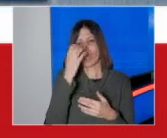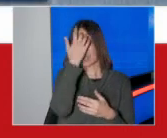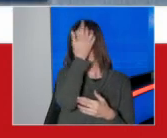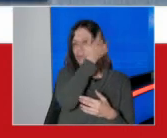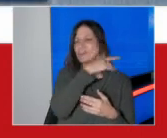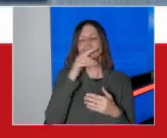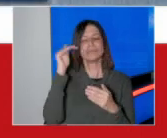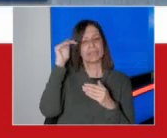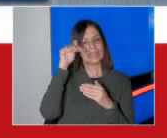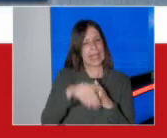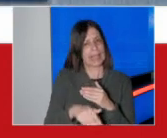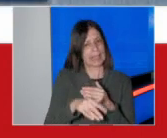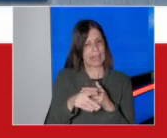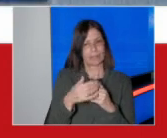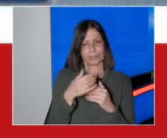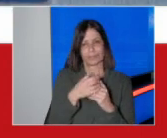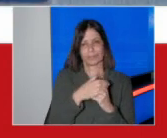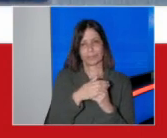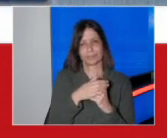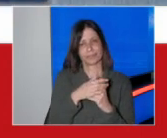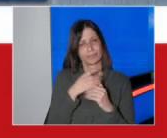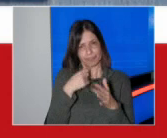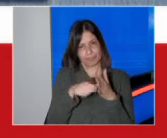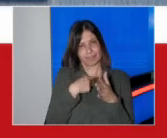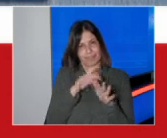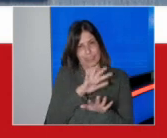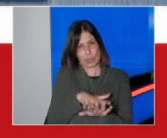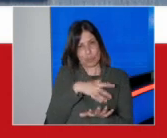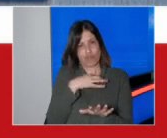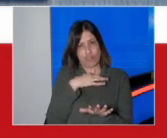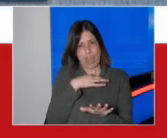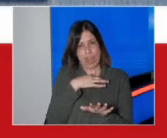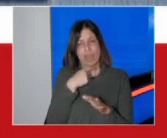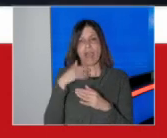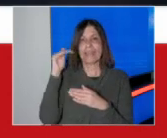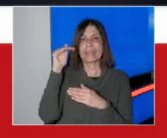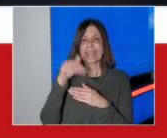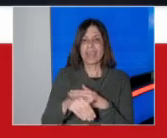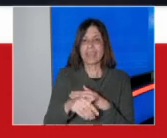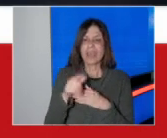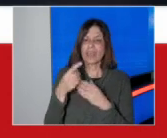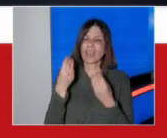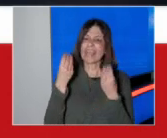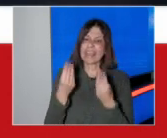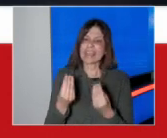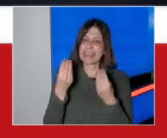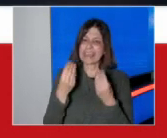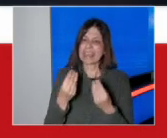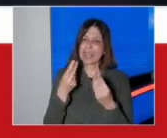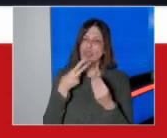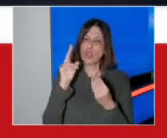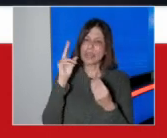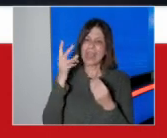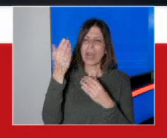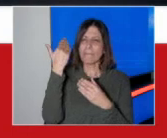בהמשכה של הירידה בגל הנוכחי. תקן אותי אם זה רק תחושה שלי, הירידה איטית יותר מבעבר, או שזה